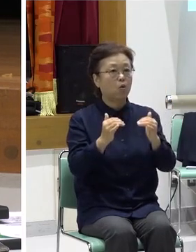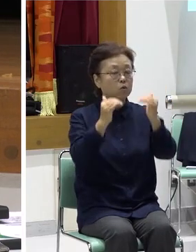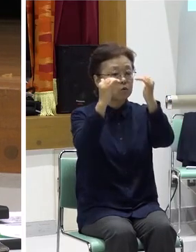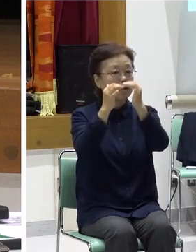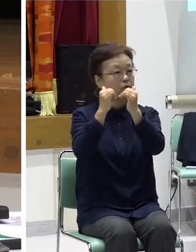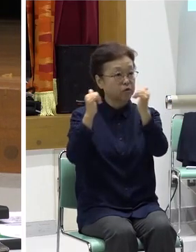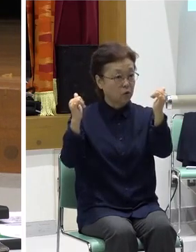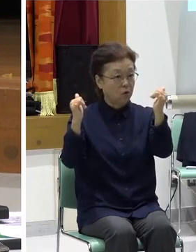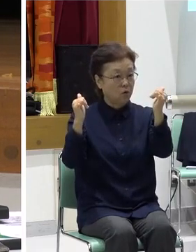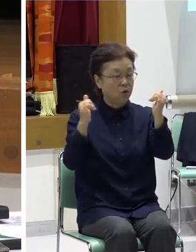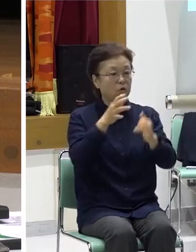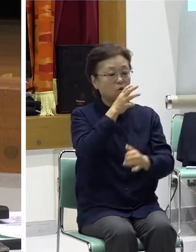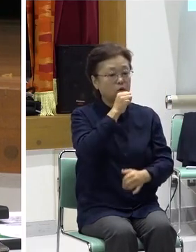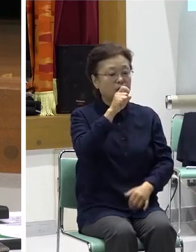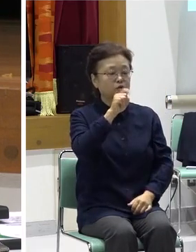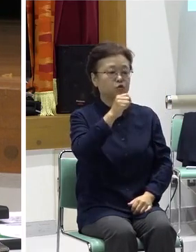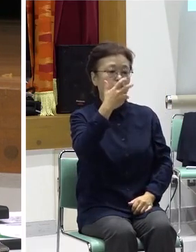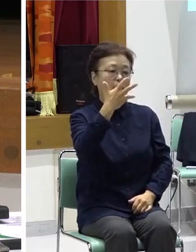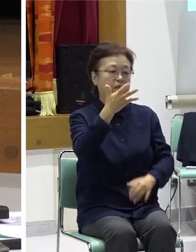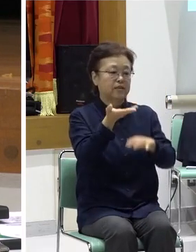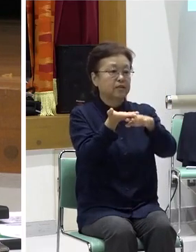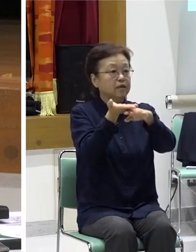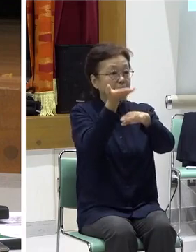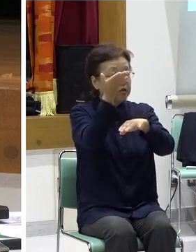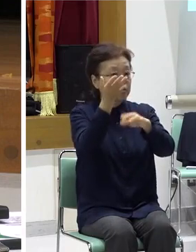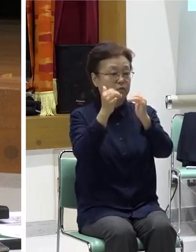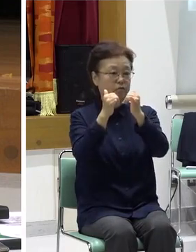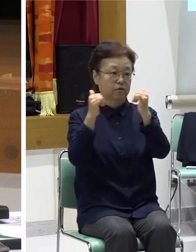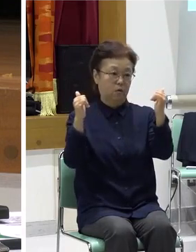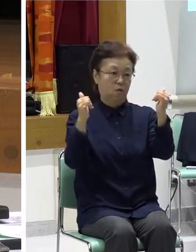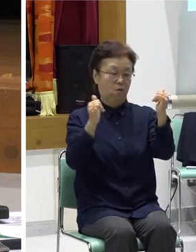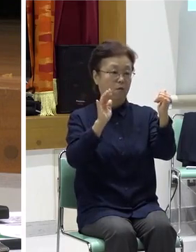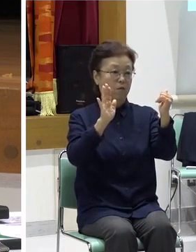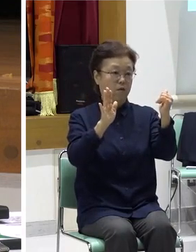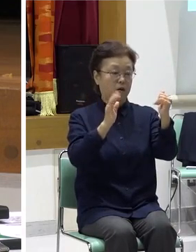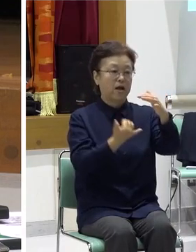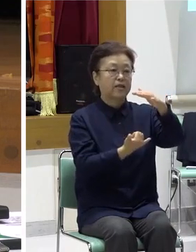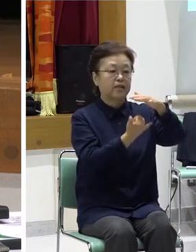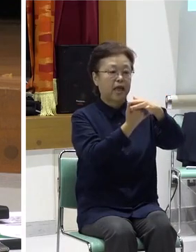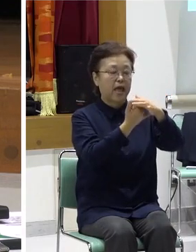ってて、18歳以上っていうところで、うちの場合は、定員